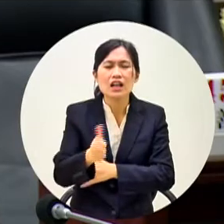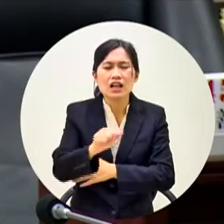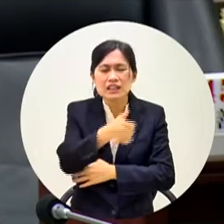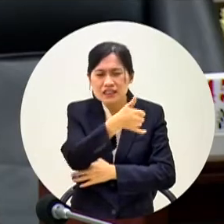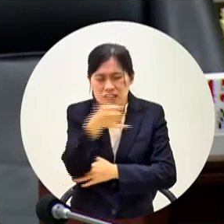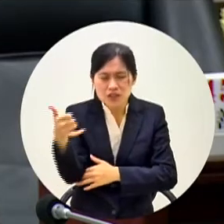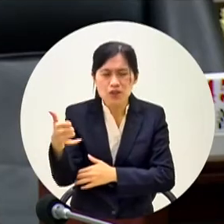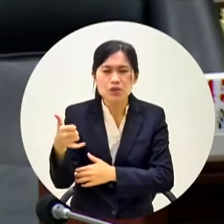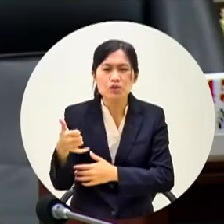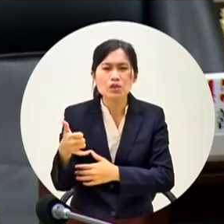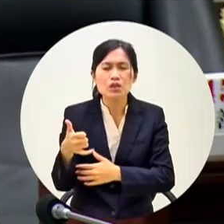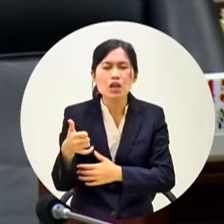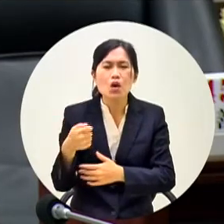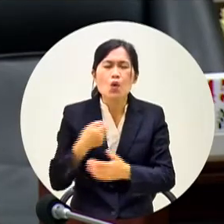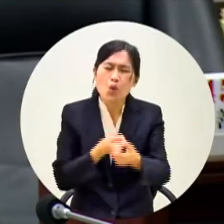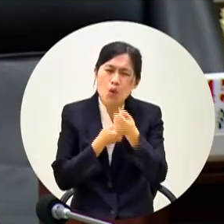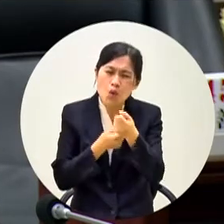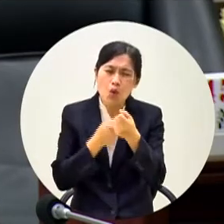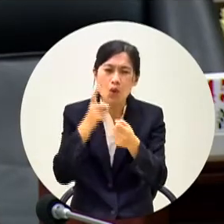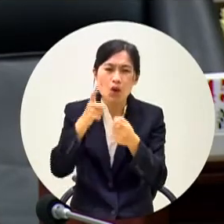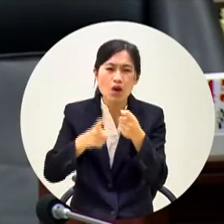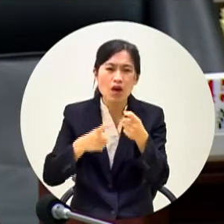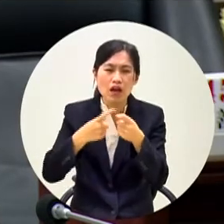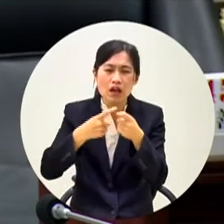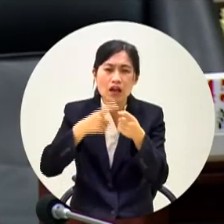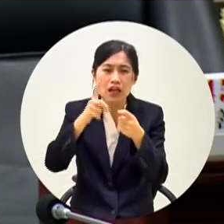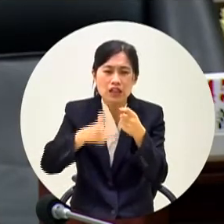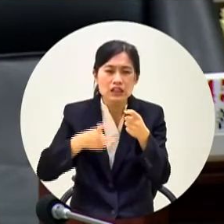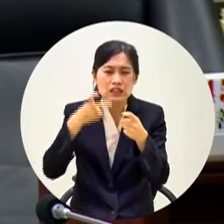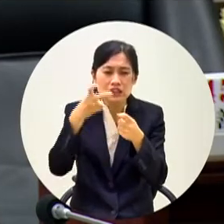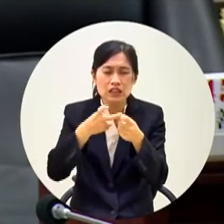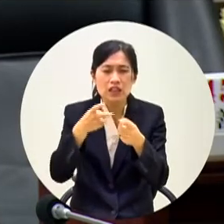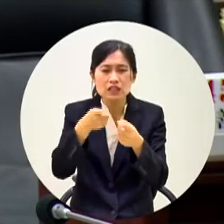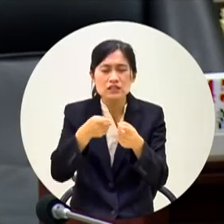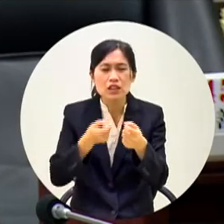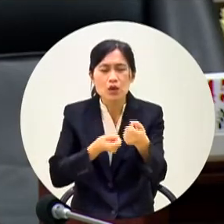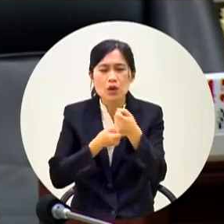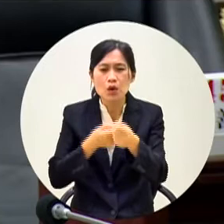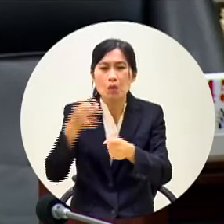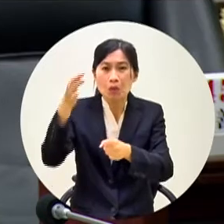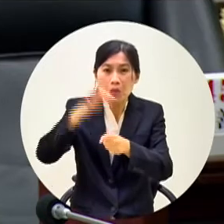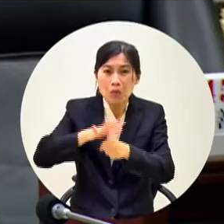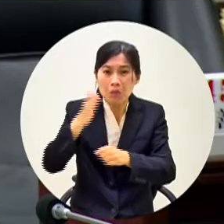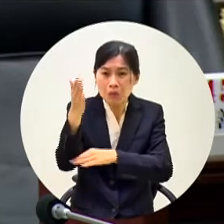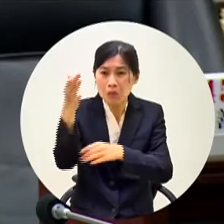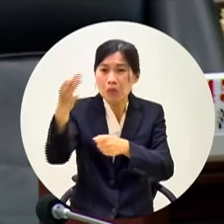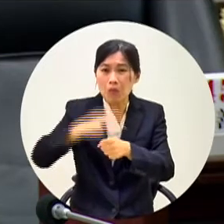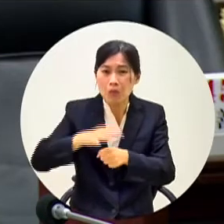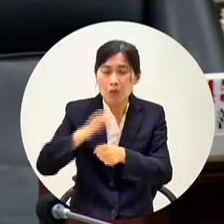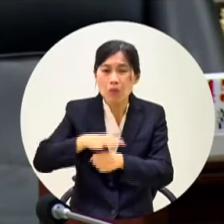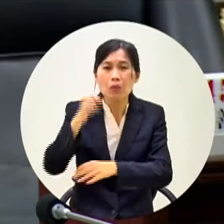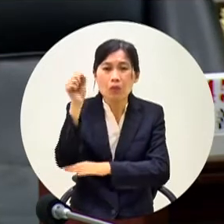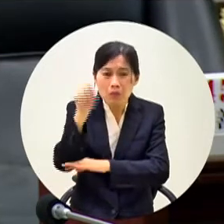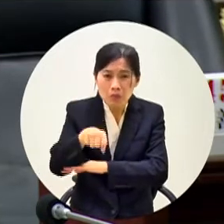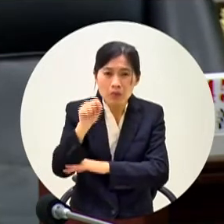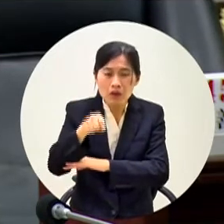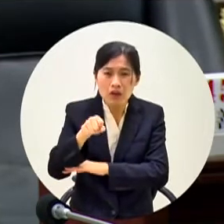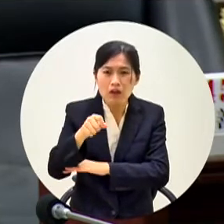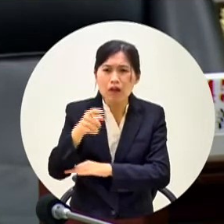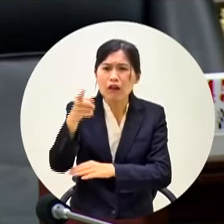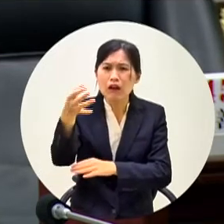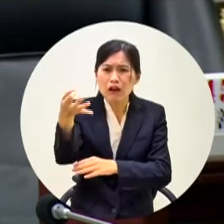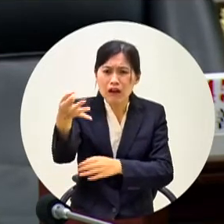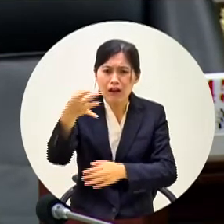取20几单无容易，讲人这条补助款、甲配合款拢拨落来，竟然有迄落钱落来，无